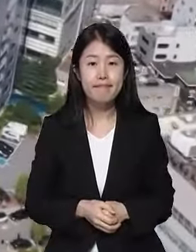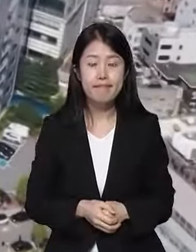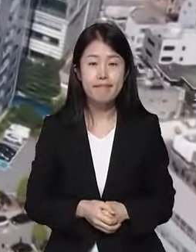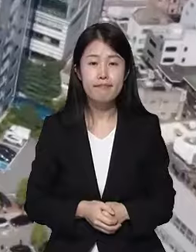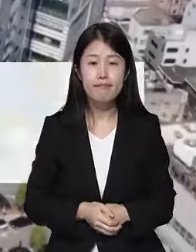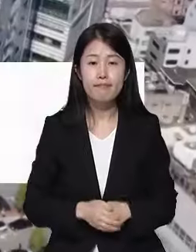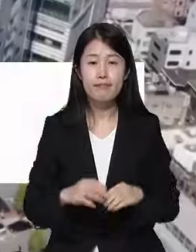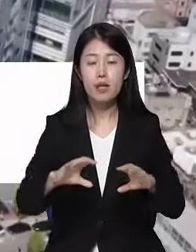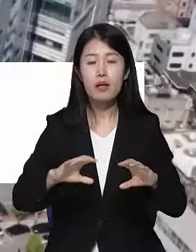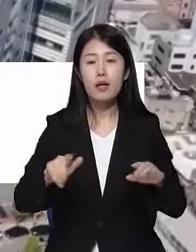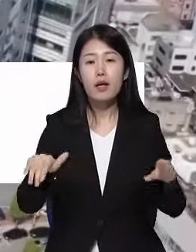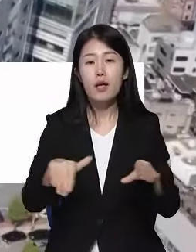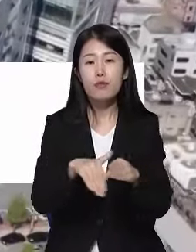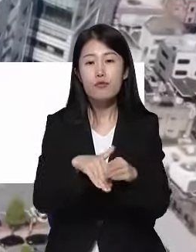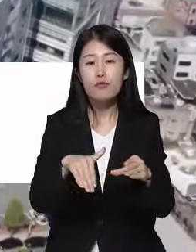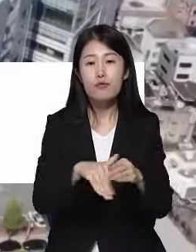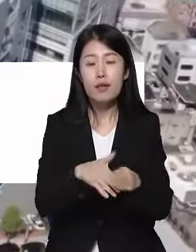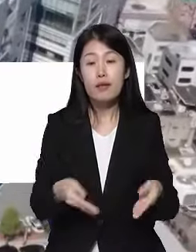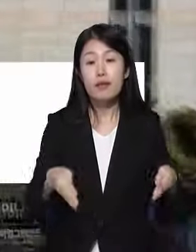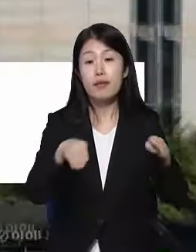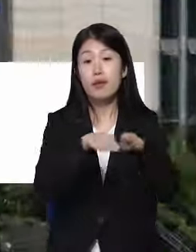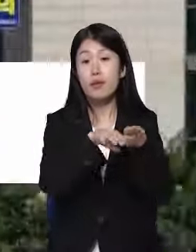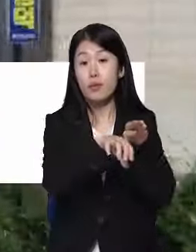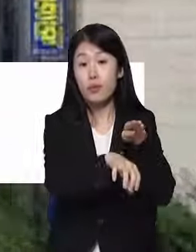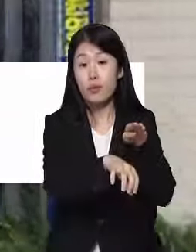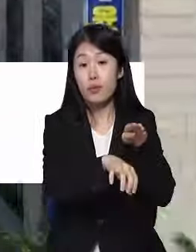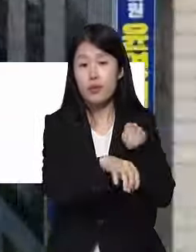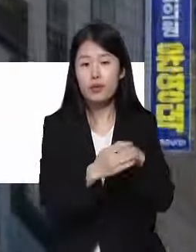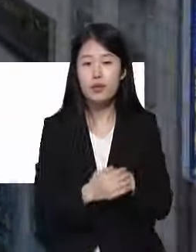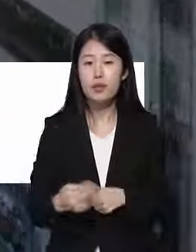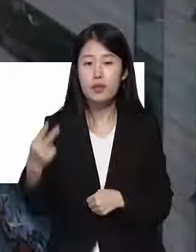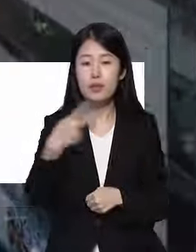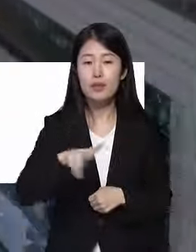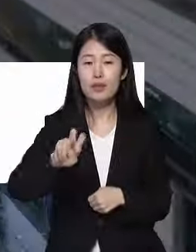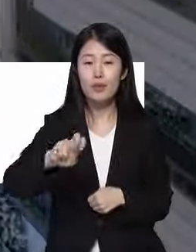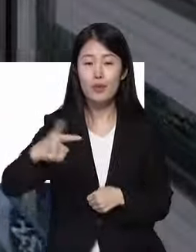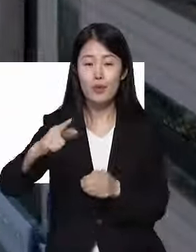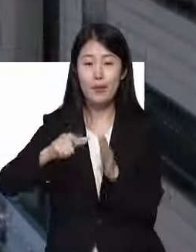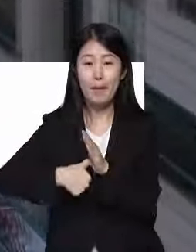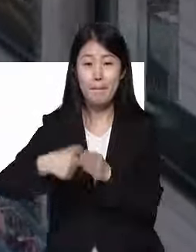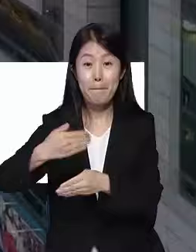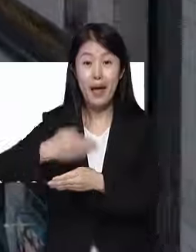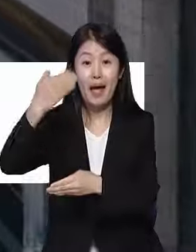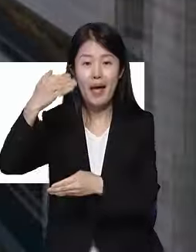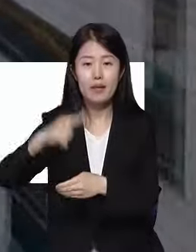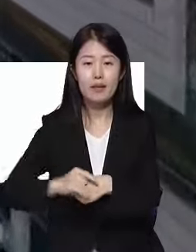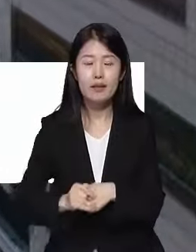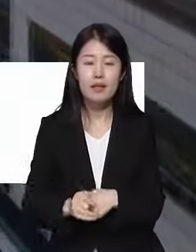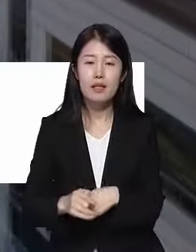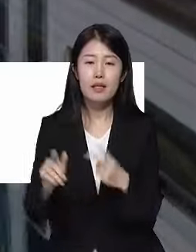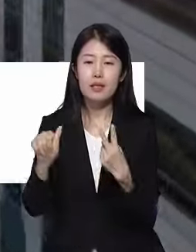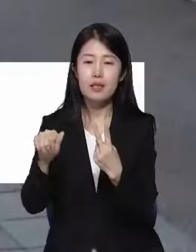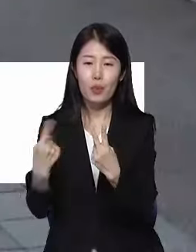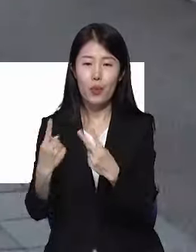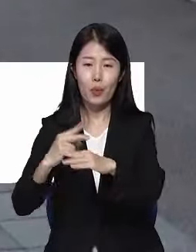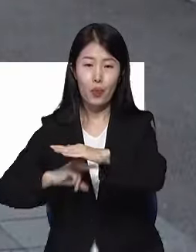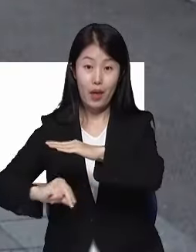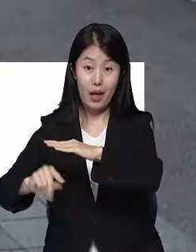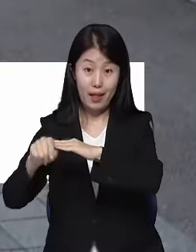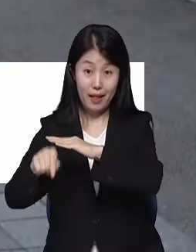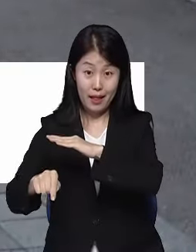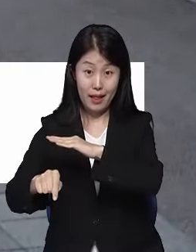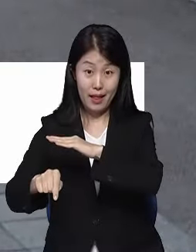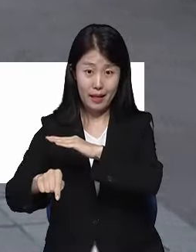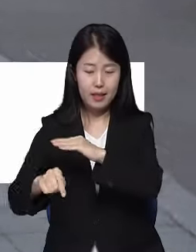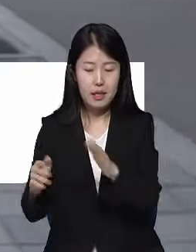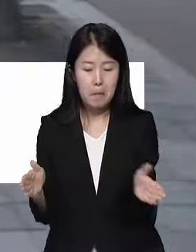찾는 국립아시아문화전당 주변과 2026년 개통되는 도시철도 2호선 1단계 구간 주변도 도로